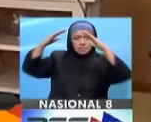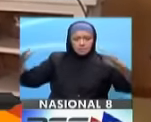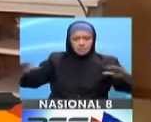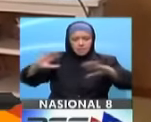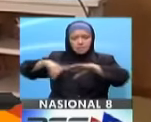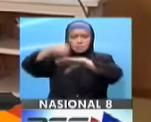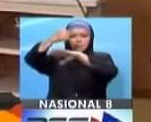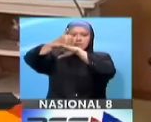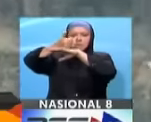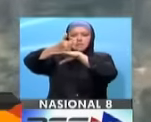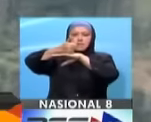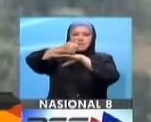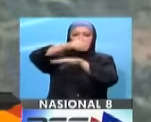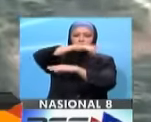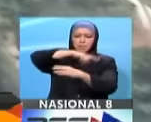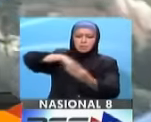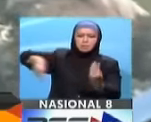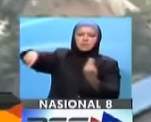di kawasan sekitar.